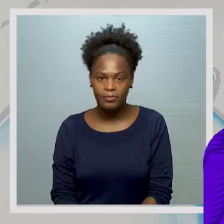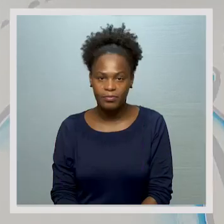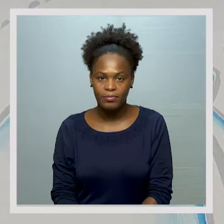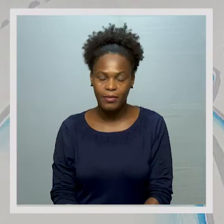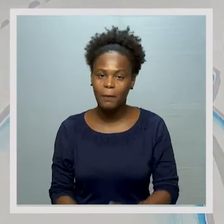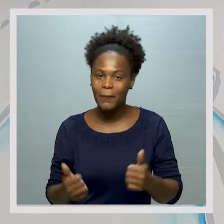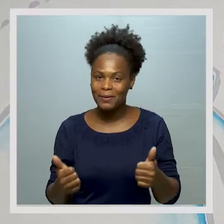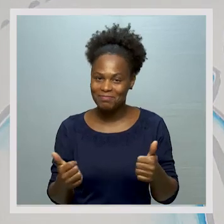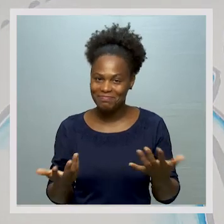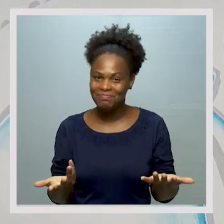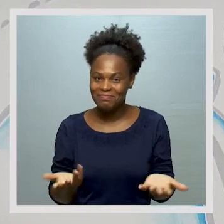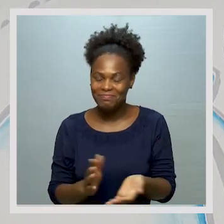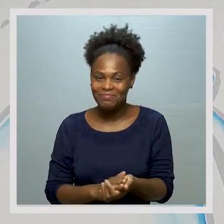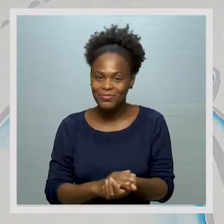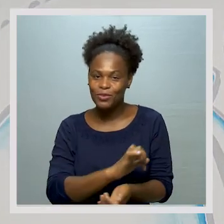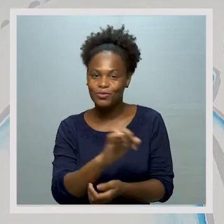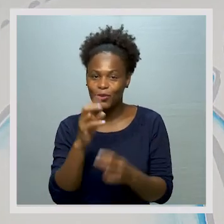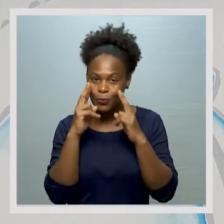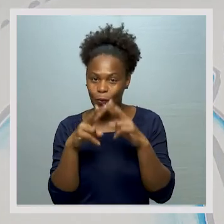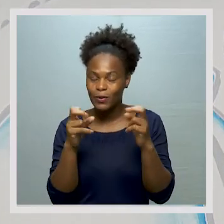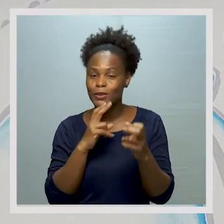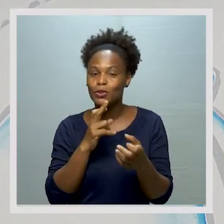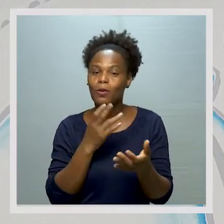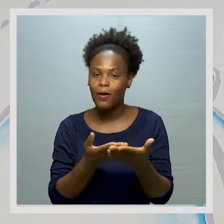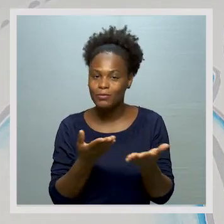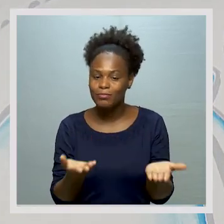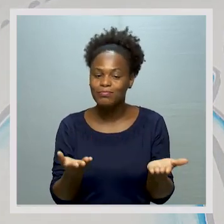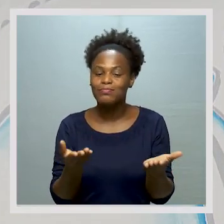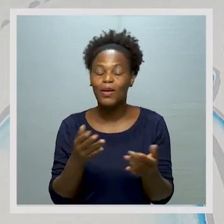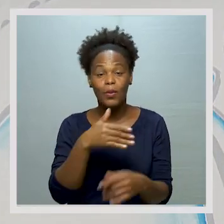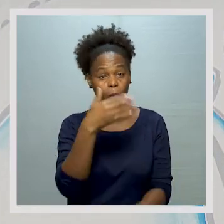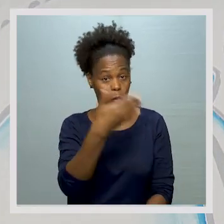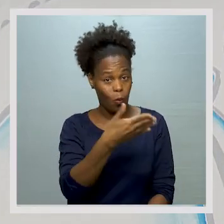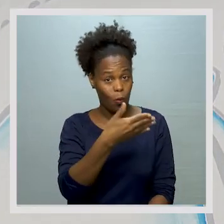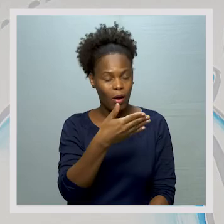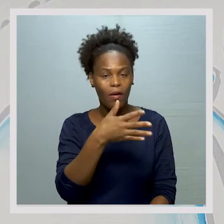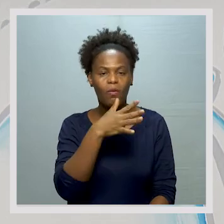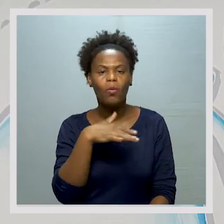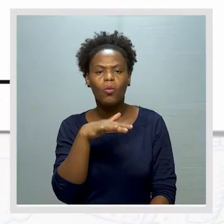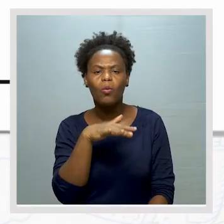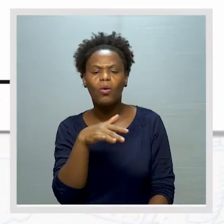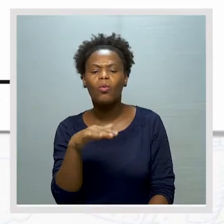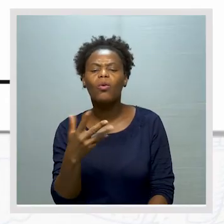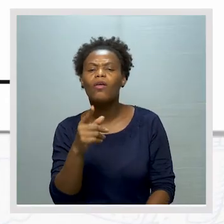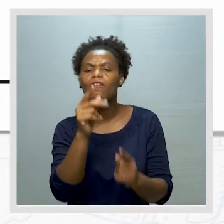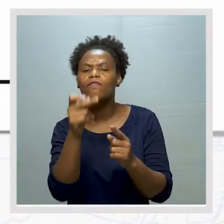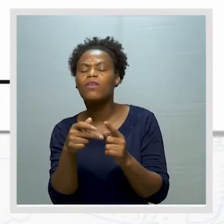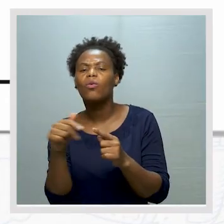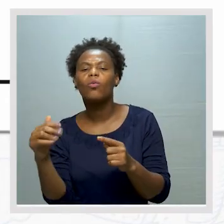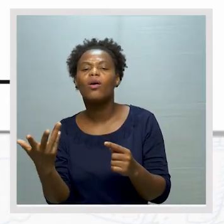Très bien, vous avez trouvé la réponse. Donc 1, où est-ce qu'il va positionner